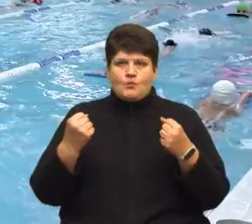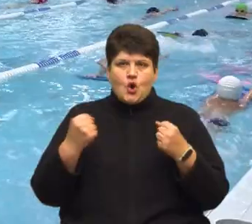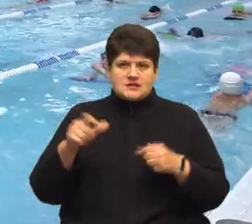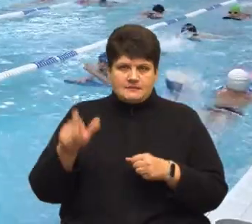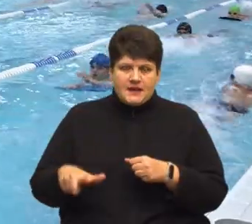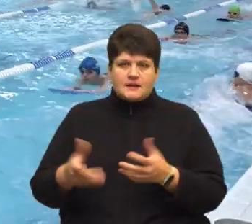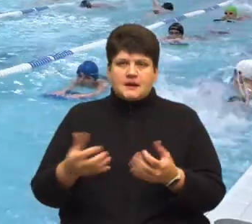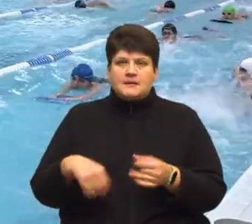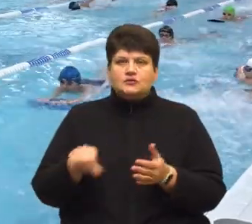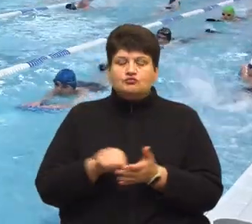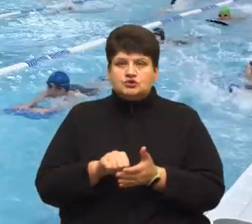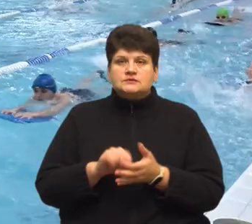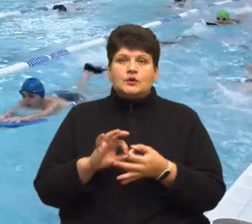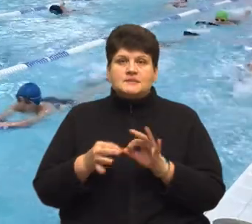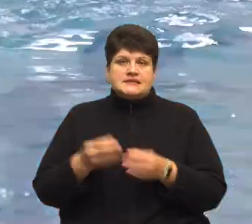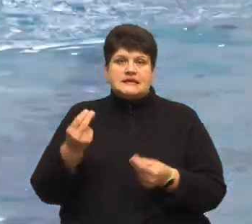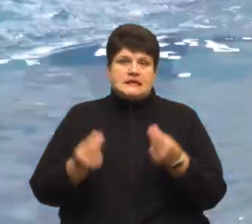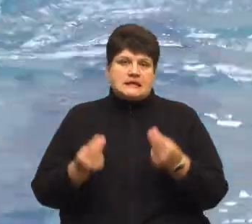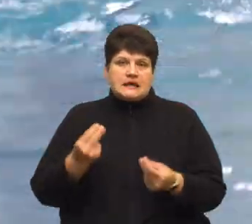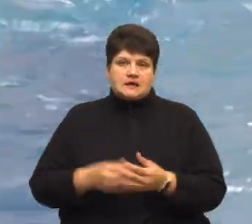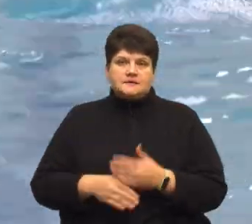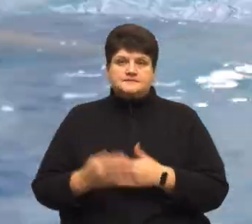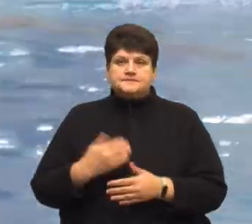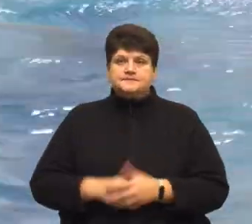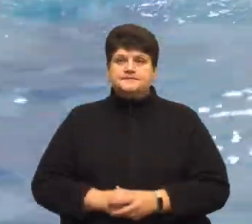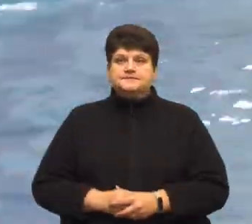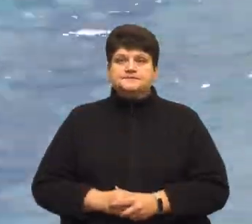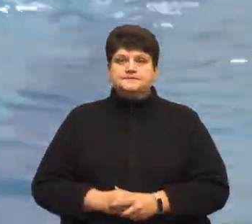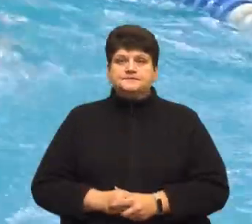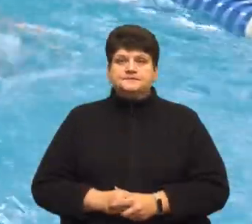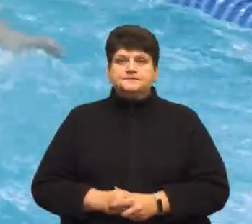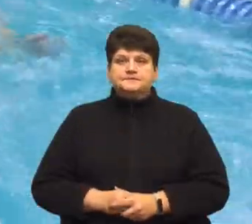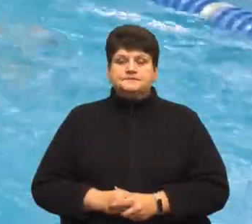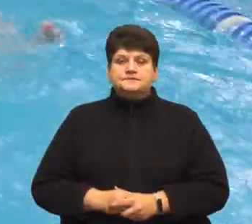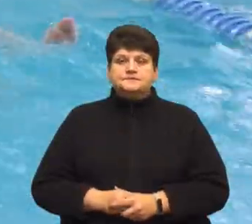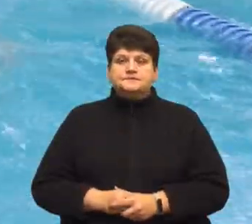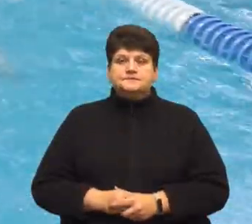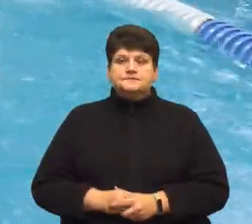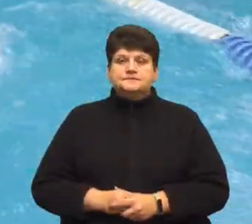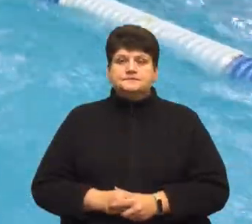паралімпійських іграх Наталія Бончук Оксана галіяш суспільні новини